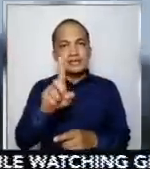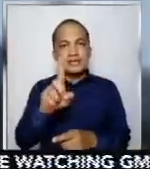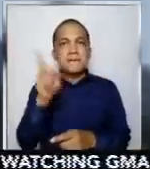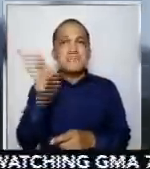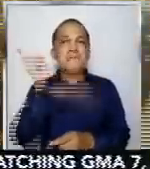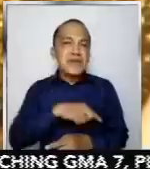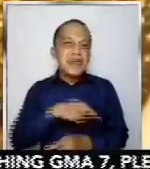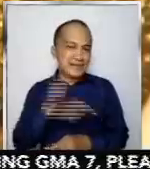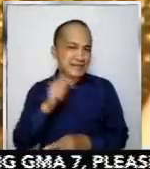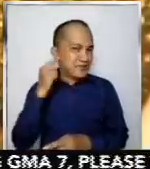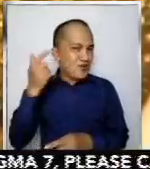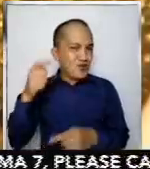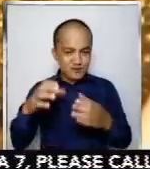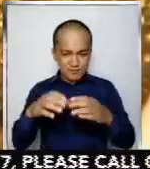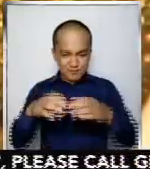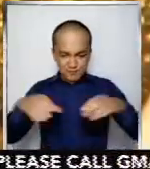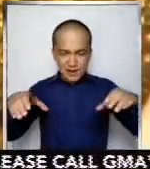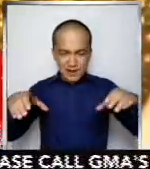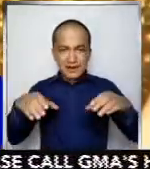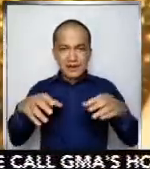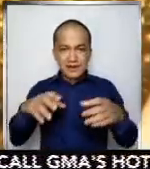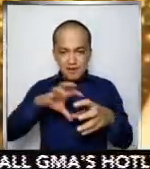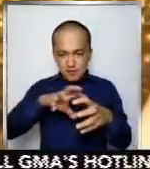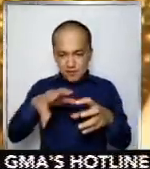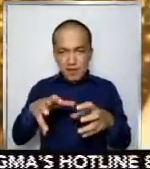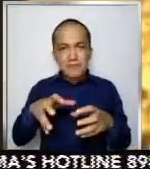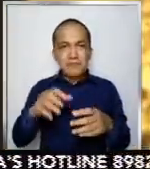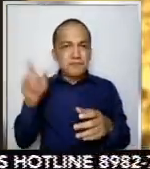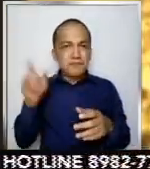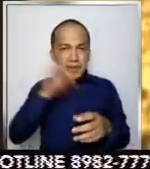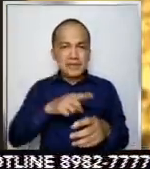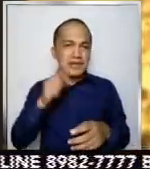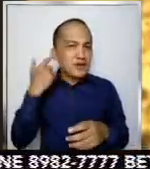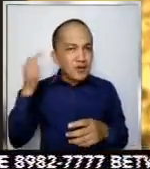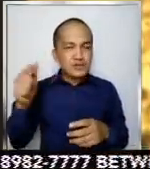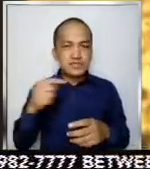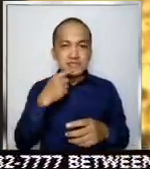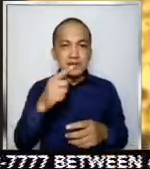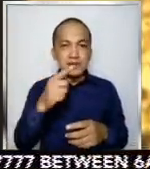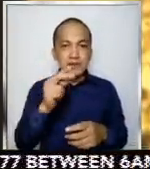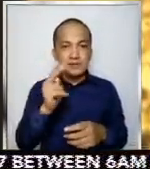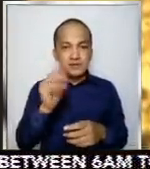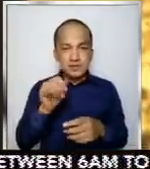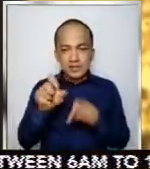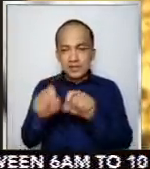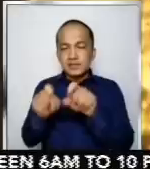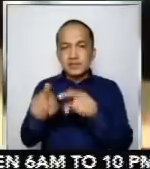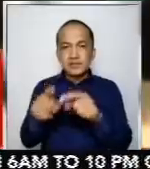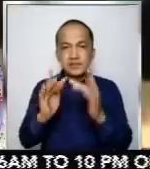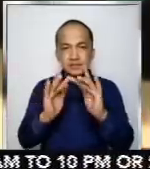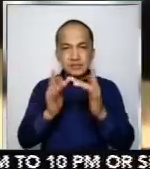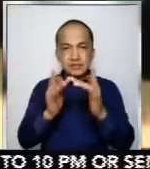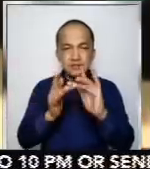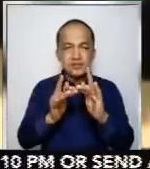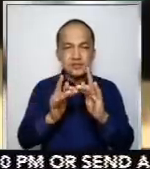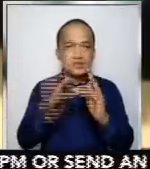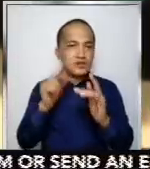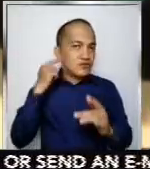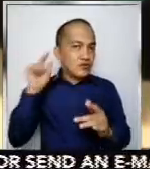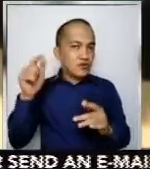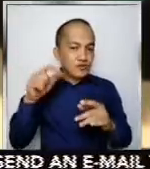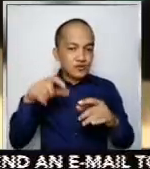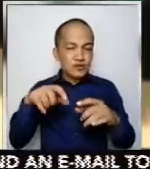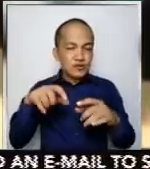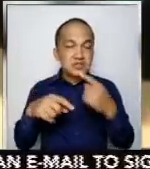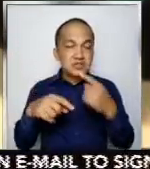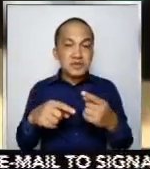tipak ng ginto. Ayon sa NBI, inaalok sa internet ang gold bar ng mga suspect na sasabihin nila ay umano'y smuggled na ginto